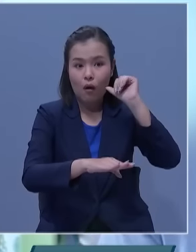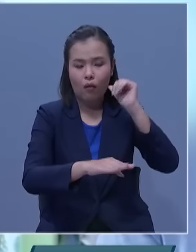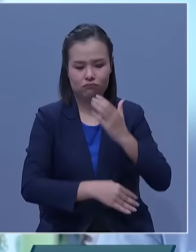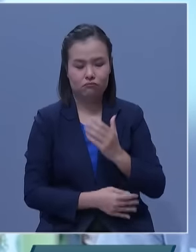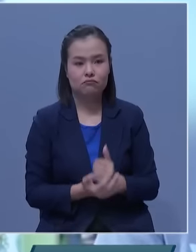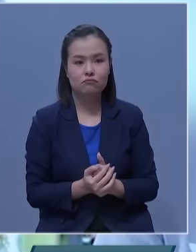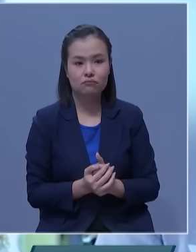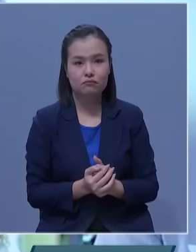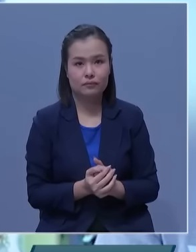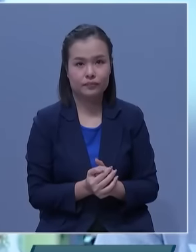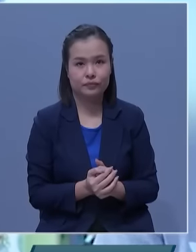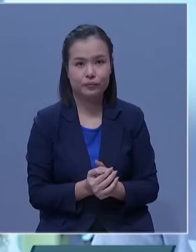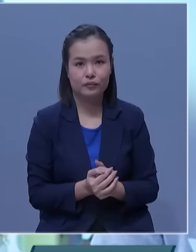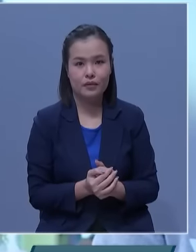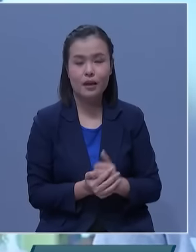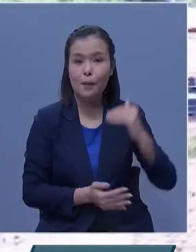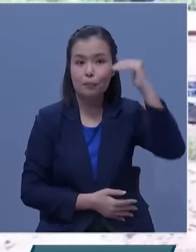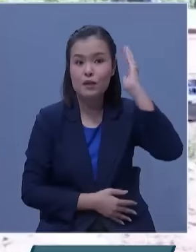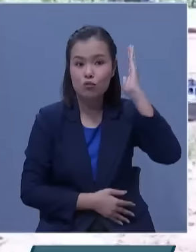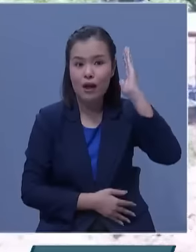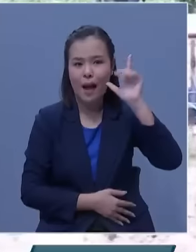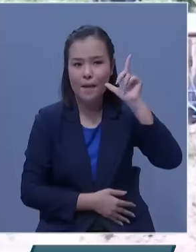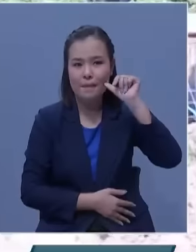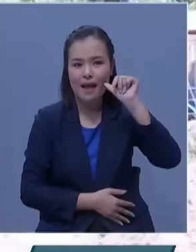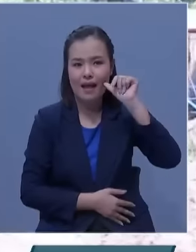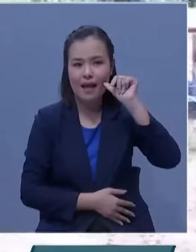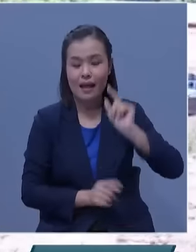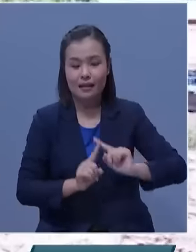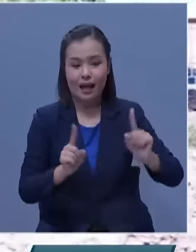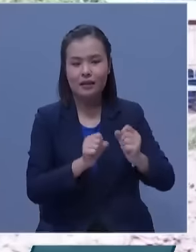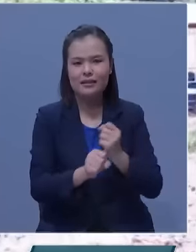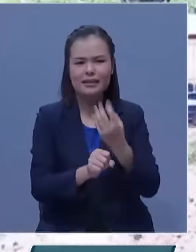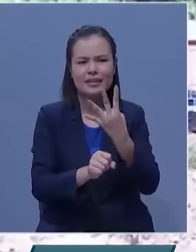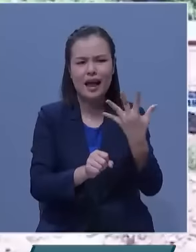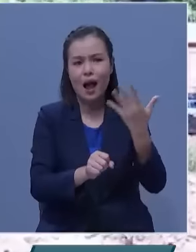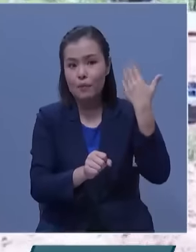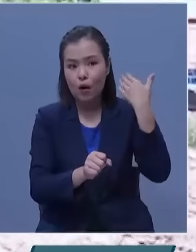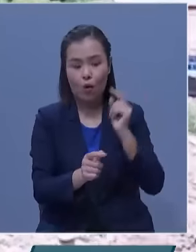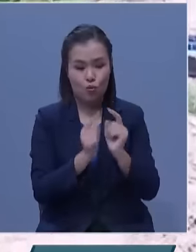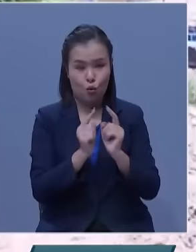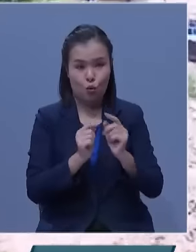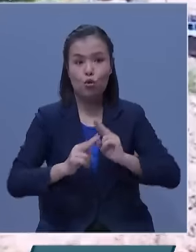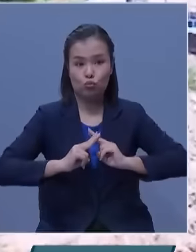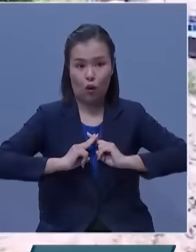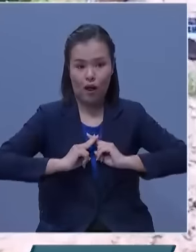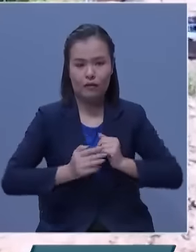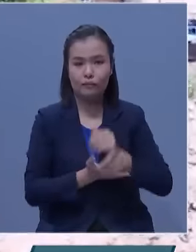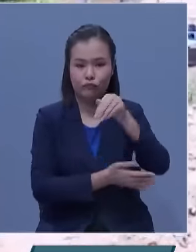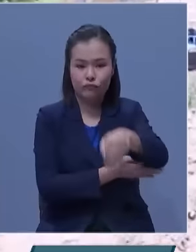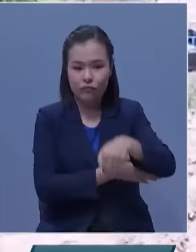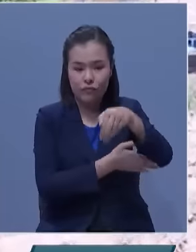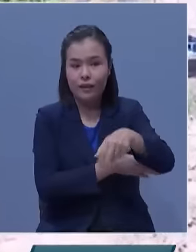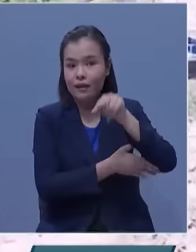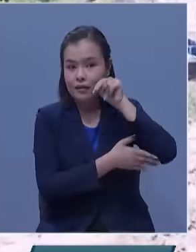ทรแล้วก็มีการแบ่งให้พี่ชายคนโตต่างมารดาไปเมื่อ 4-5 ปีก่อนนะครับโดยพี่ชายได้ตกลงกับตนเองว่าจะขุดบ่อน้ำไว้ใ